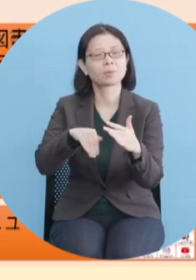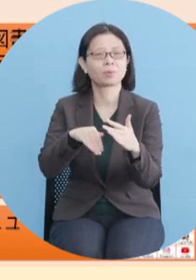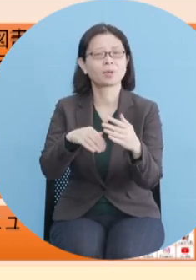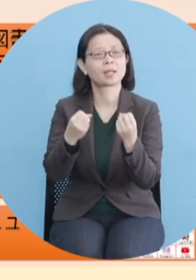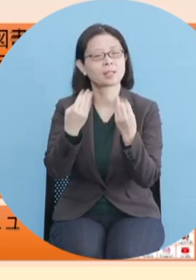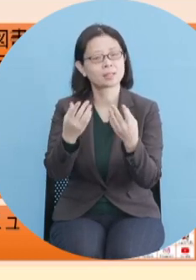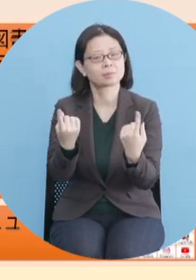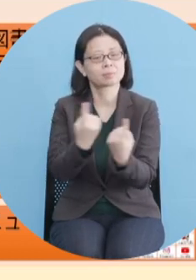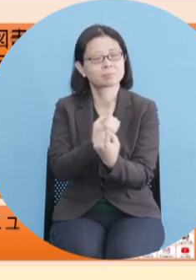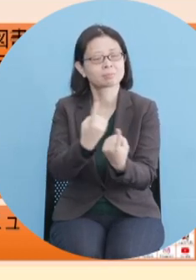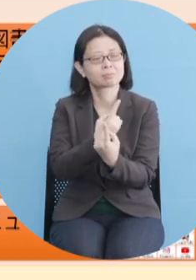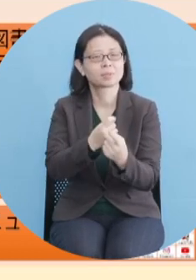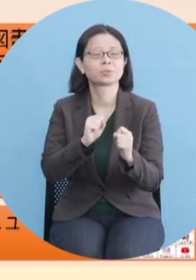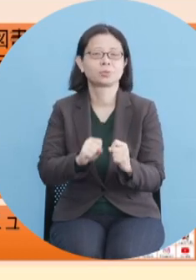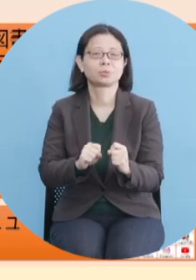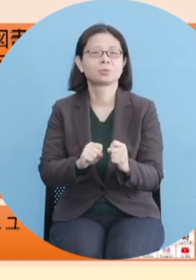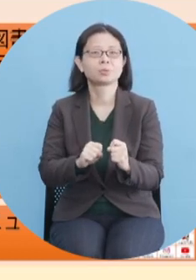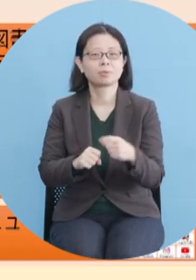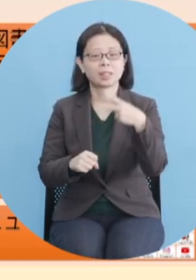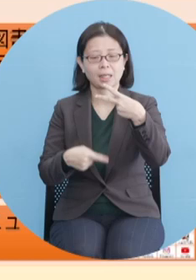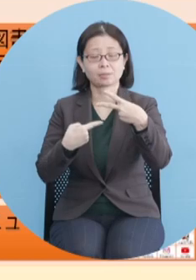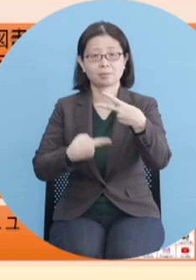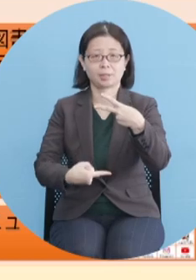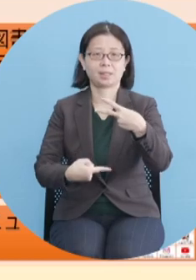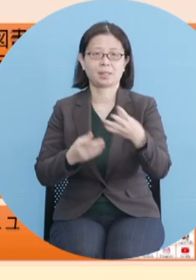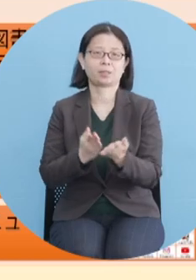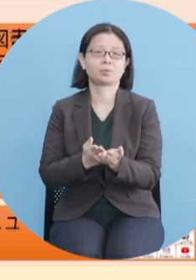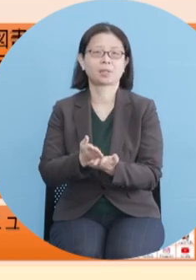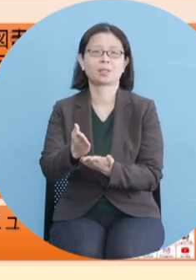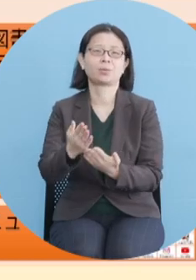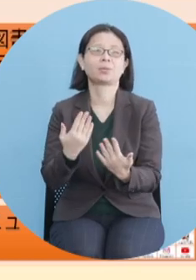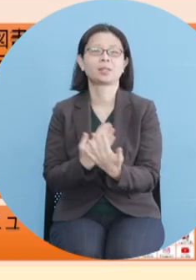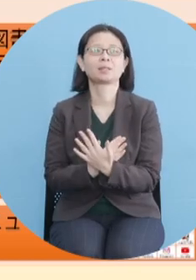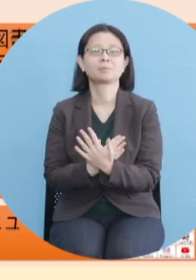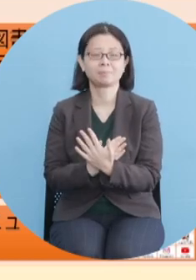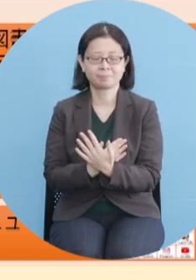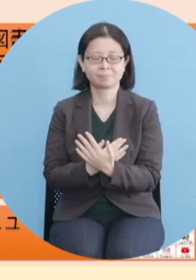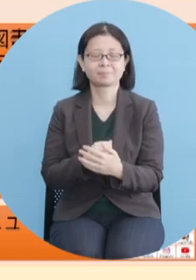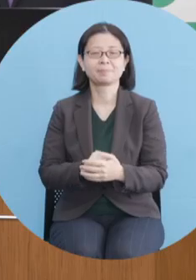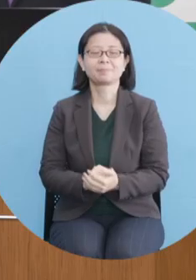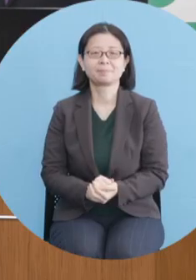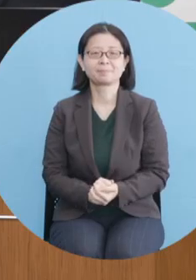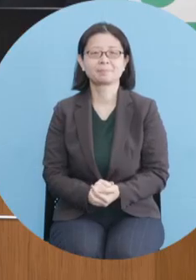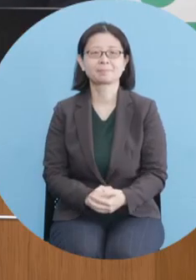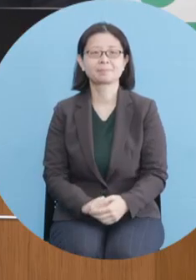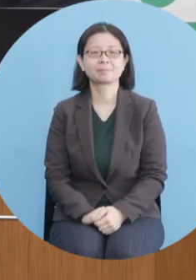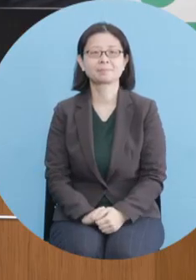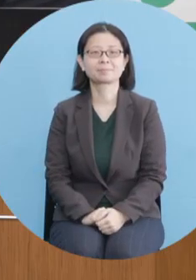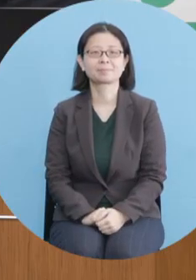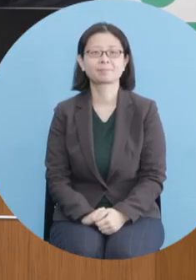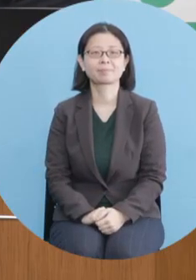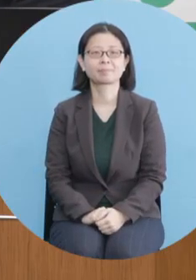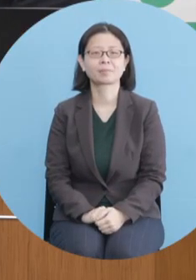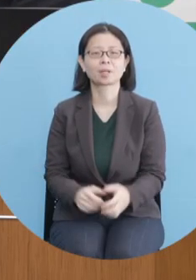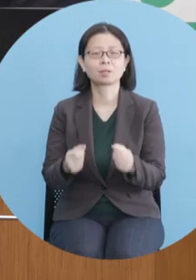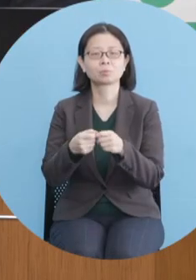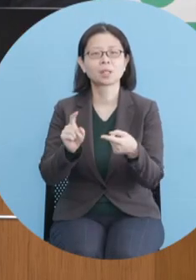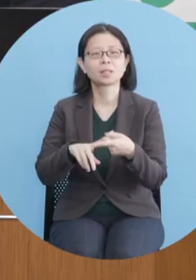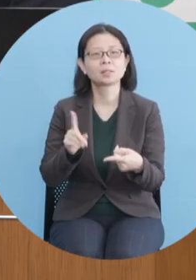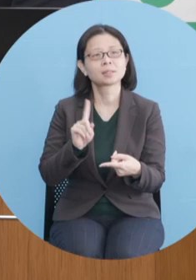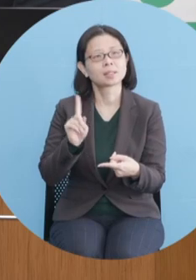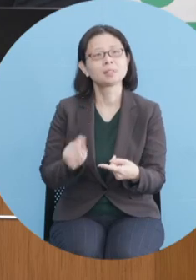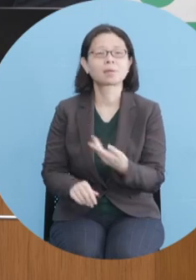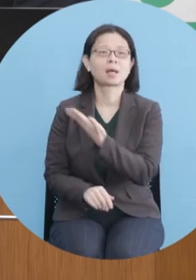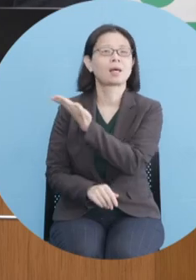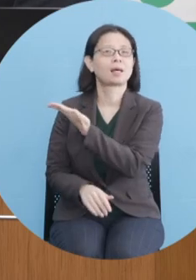風なところを2月1日からさせていただきたいと思ってえおりますえ細かなところについては